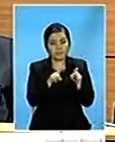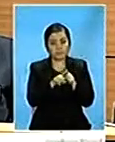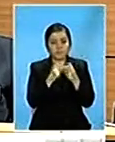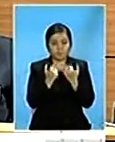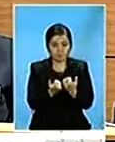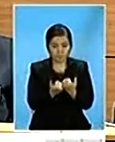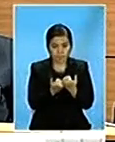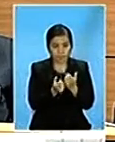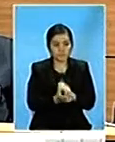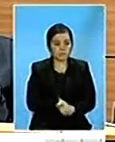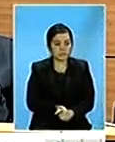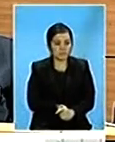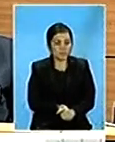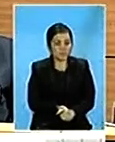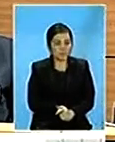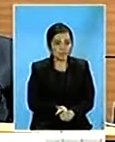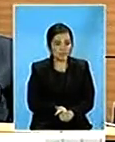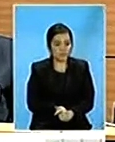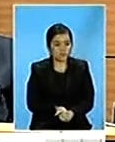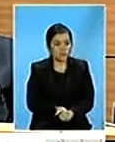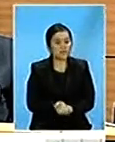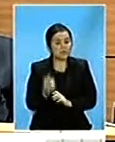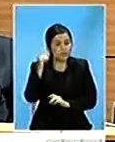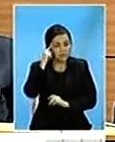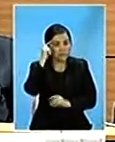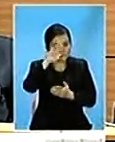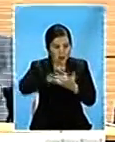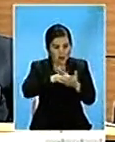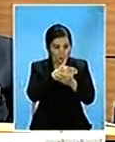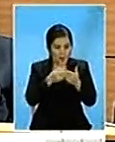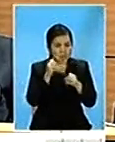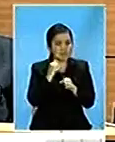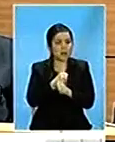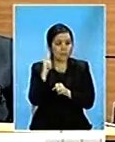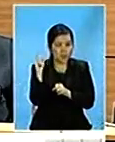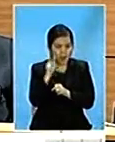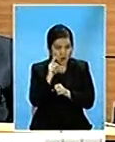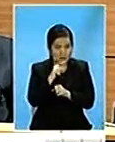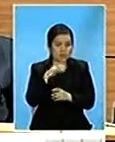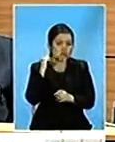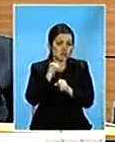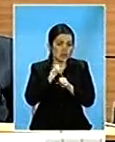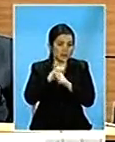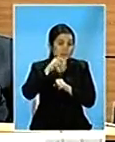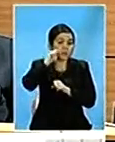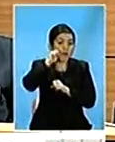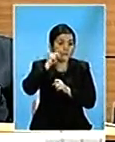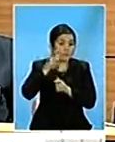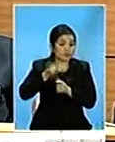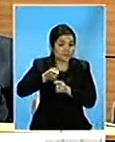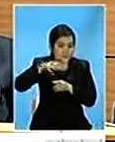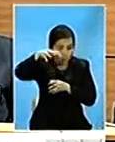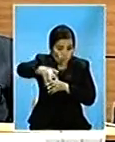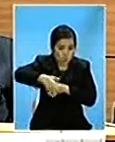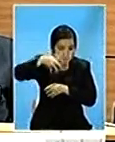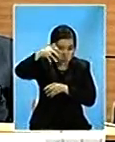าท่านมีนโยบายอย่างไรหรือไม่ที่จะขุดลอกลำน้ำพุงแห่งนี้